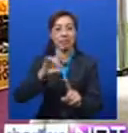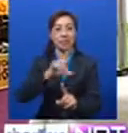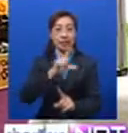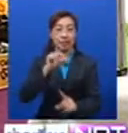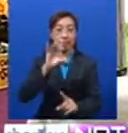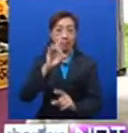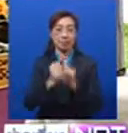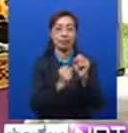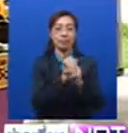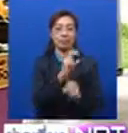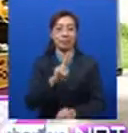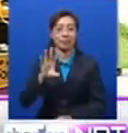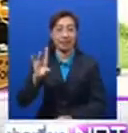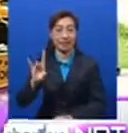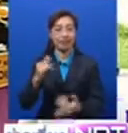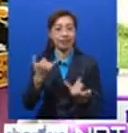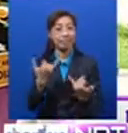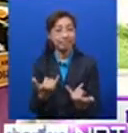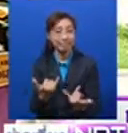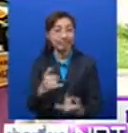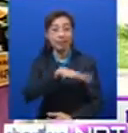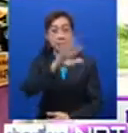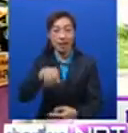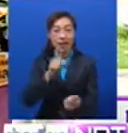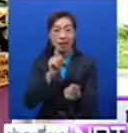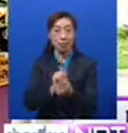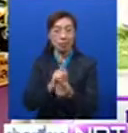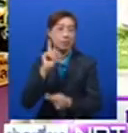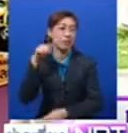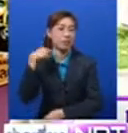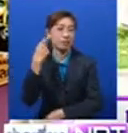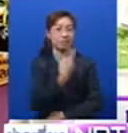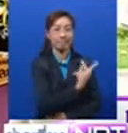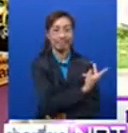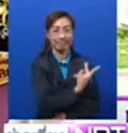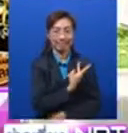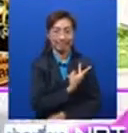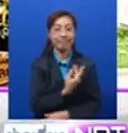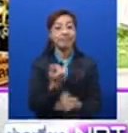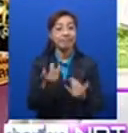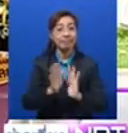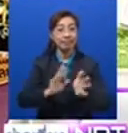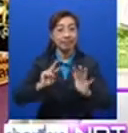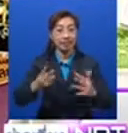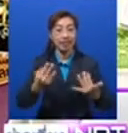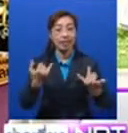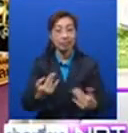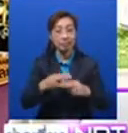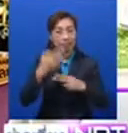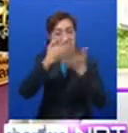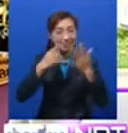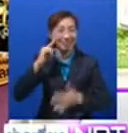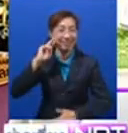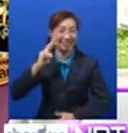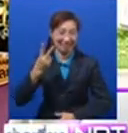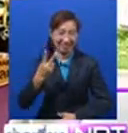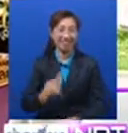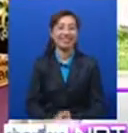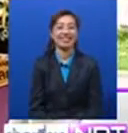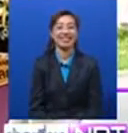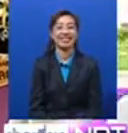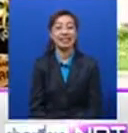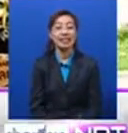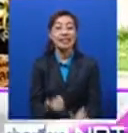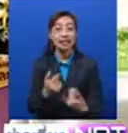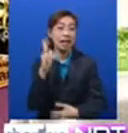คม2558ค่ะวันนี้คุณผู้ชมอยู่กับคุณกรองแก้วชัยเกรดดิฉันปวีณาฟักทองและอาจารย์ภาษามืออาจารย์จันทราสุขสัจธรรมค่ะ